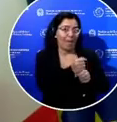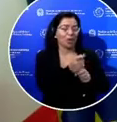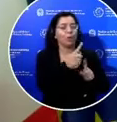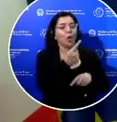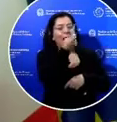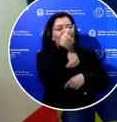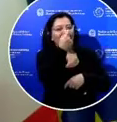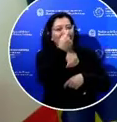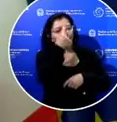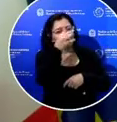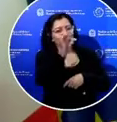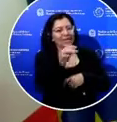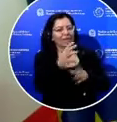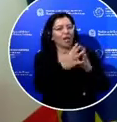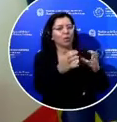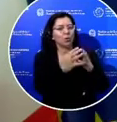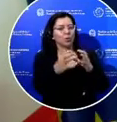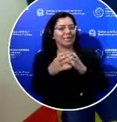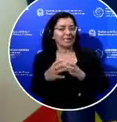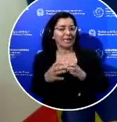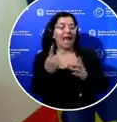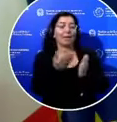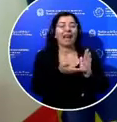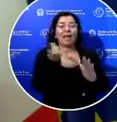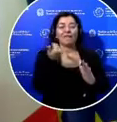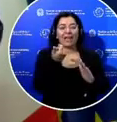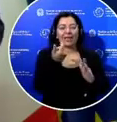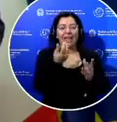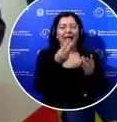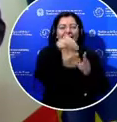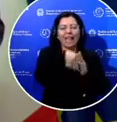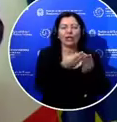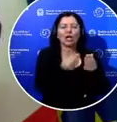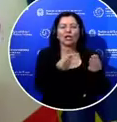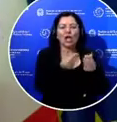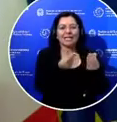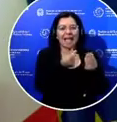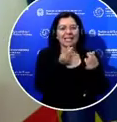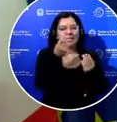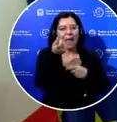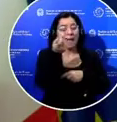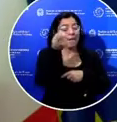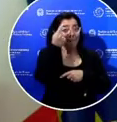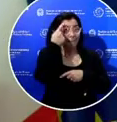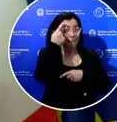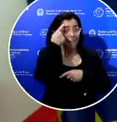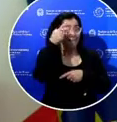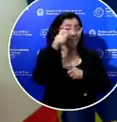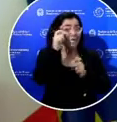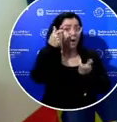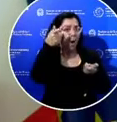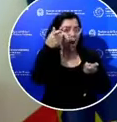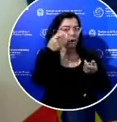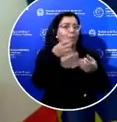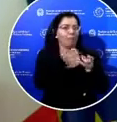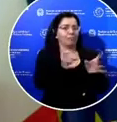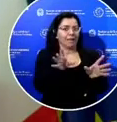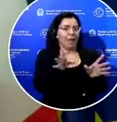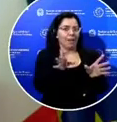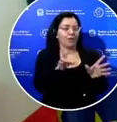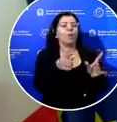varietà registrate e prive di sostanze psicotrope, infatti considerata attività agricola liberamente ammessa, e la produzione a